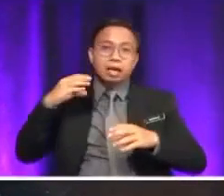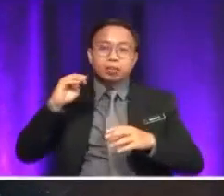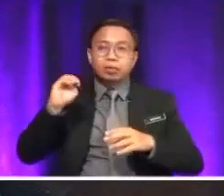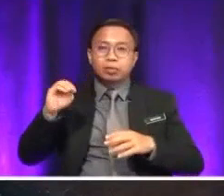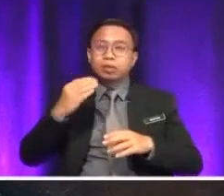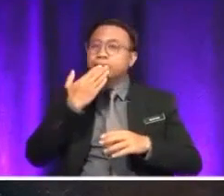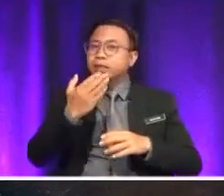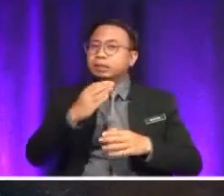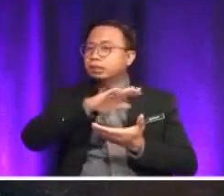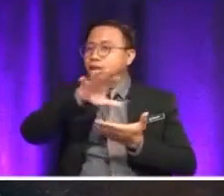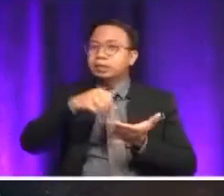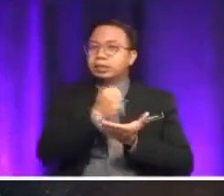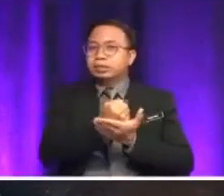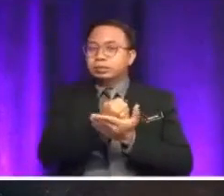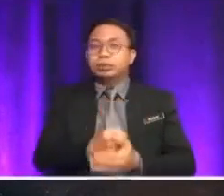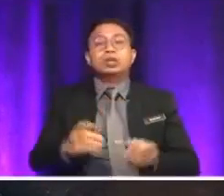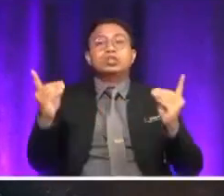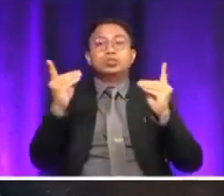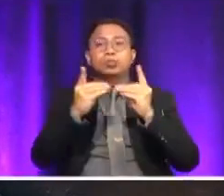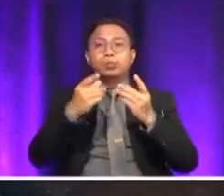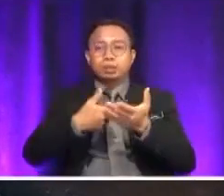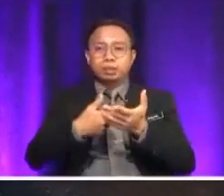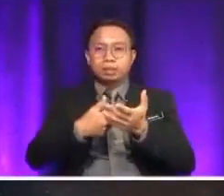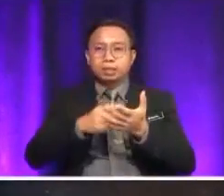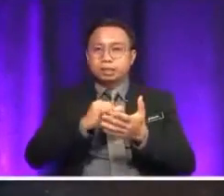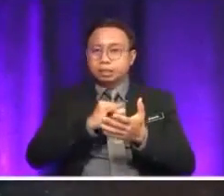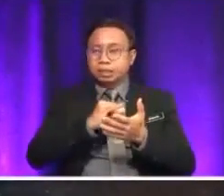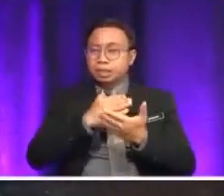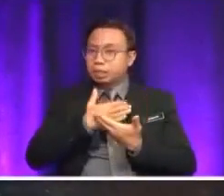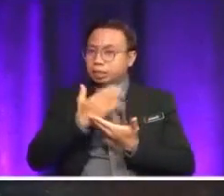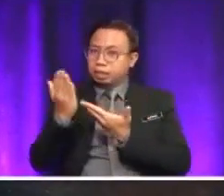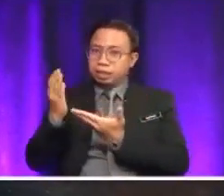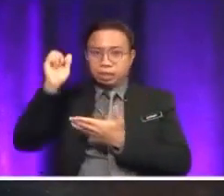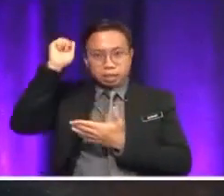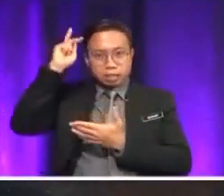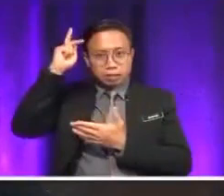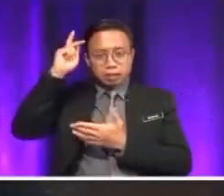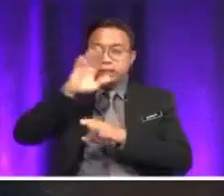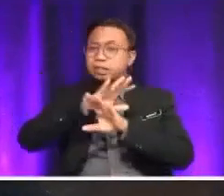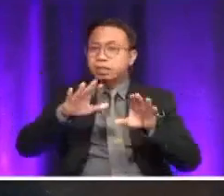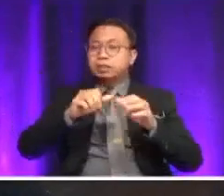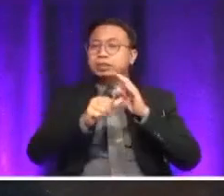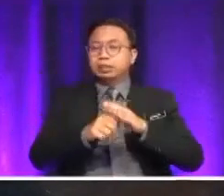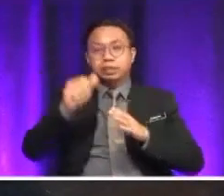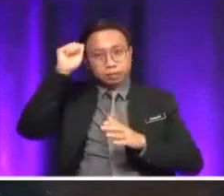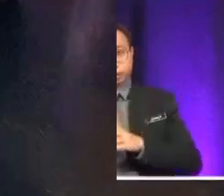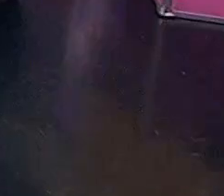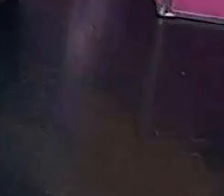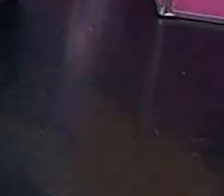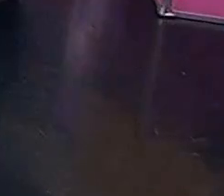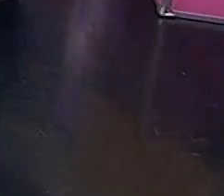kasih semua. Kita akan jumpa lagi. Saya Akmal Nazri. Ingat, jangan stres-stres. Assalamualaikum.